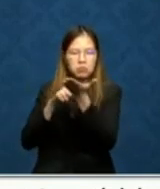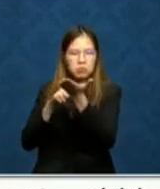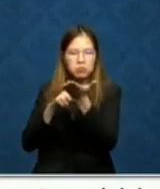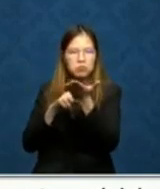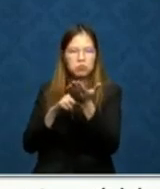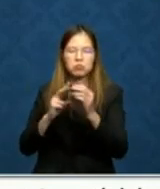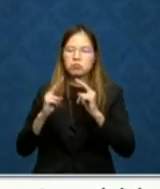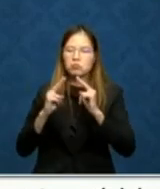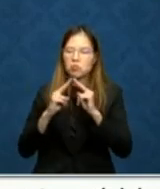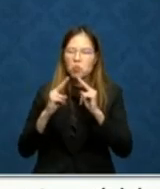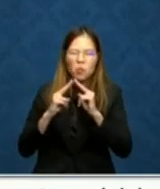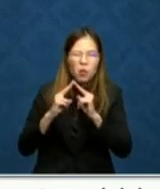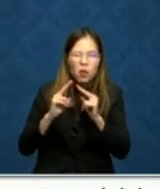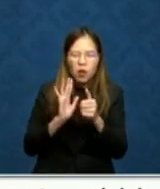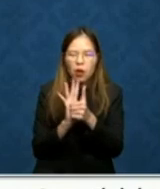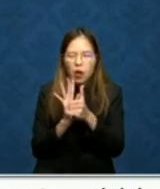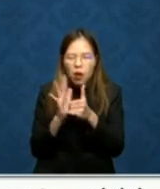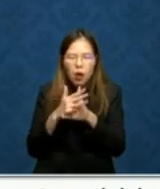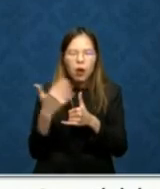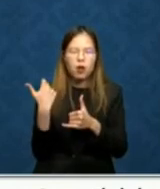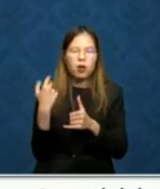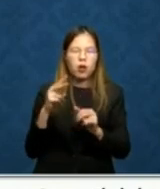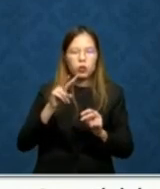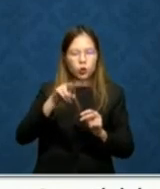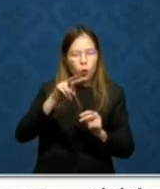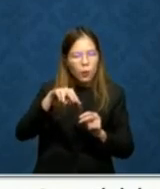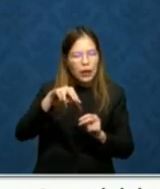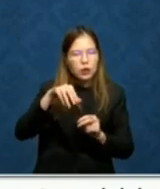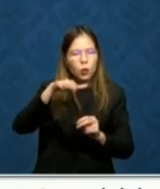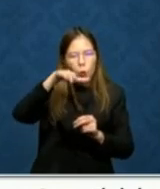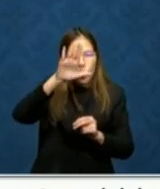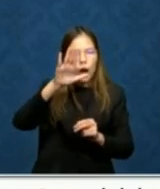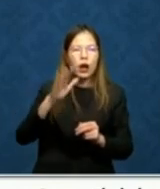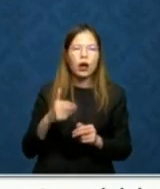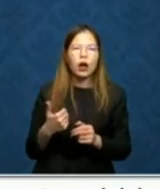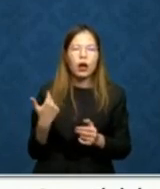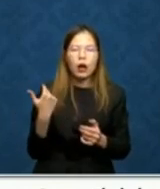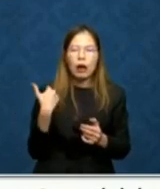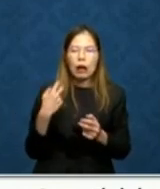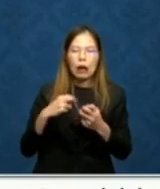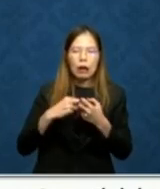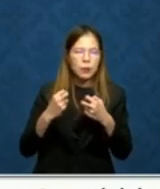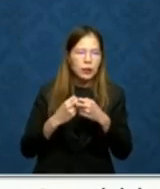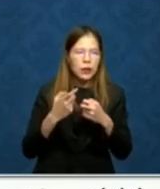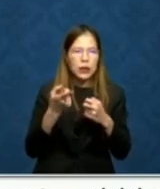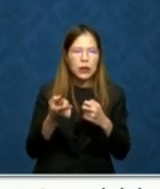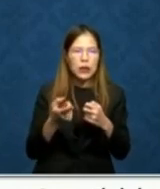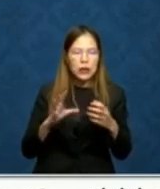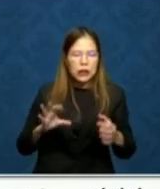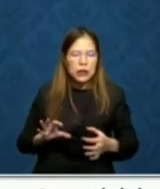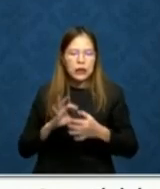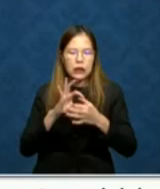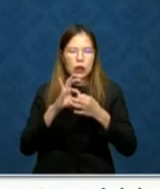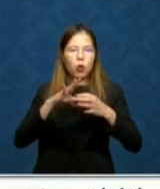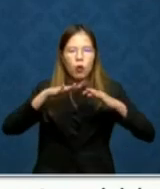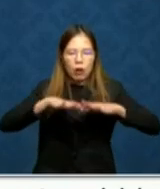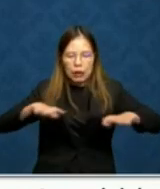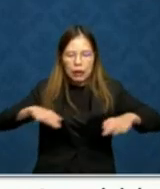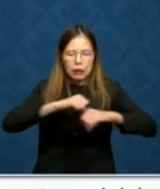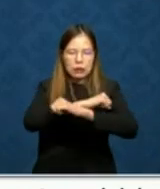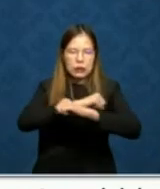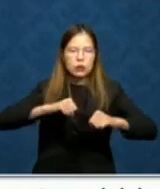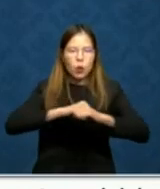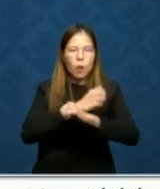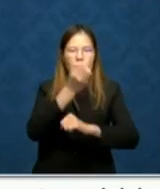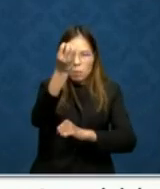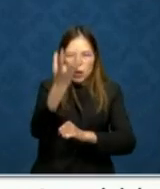งละเมิดทางเพศทั้งหมด 2,581 คดีค่ะโดยมีจำนวนคดีที่เกี่ยวข้องกับเด็กและเยาวชน